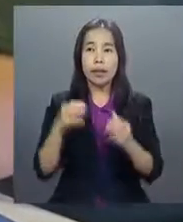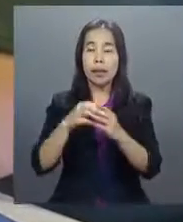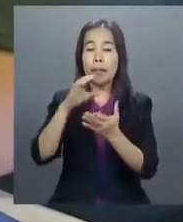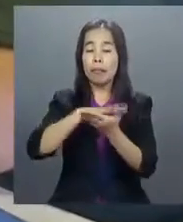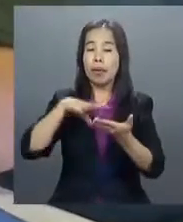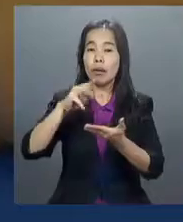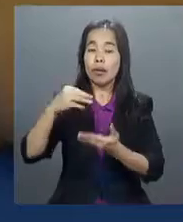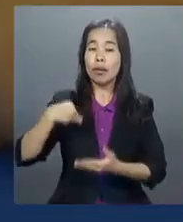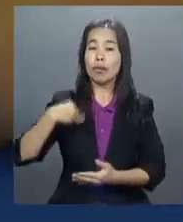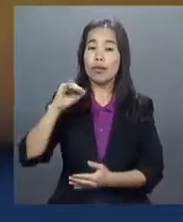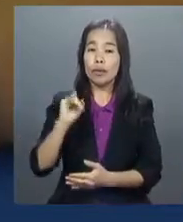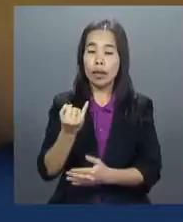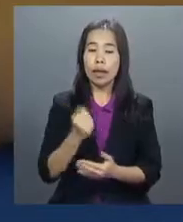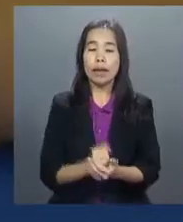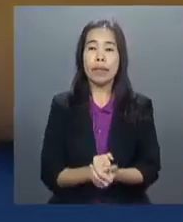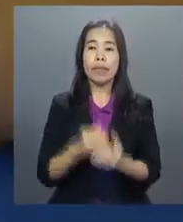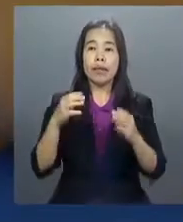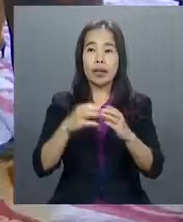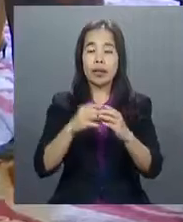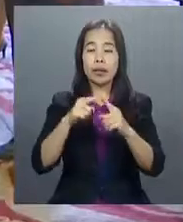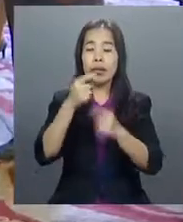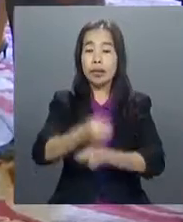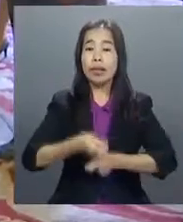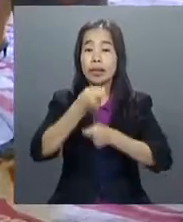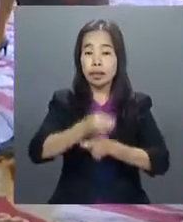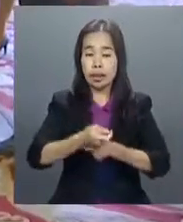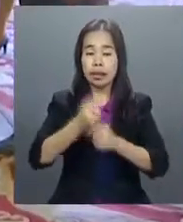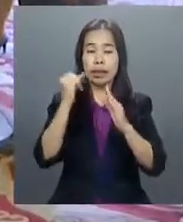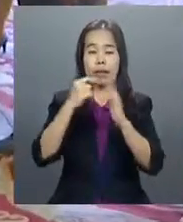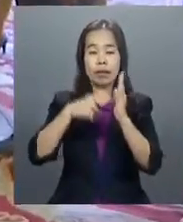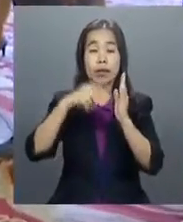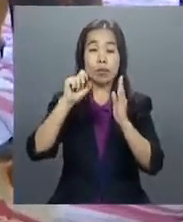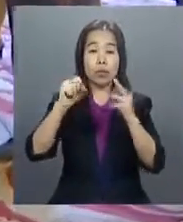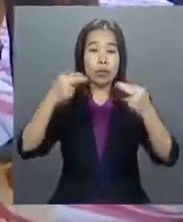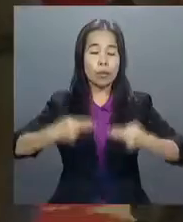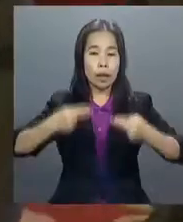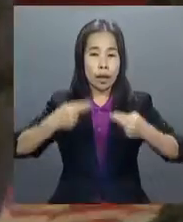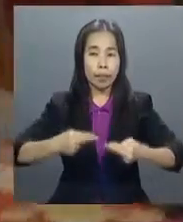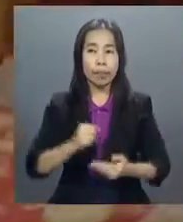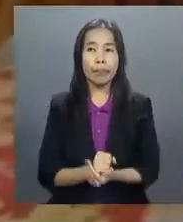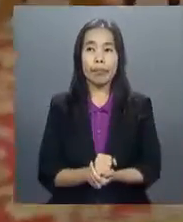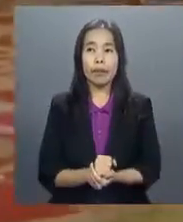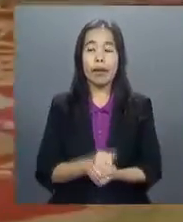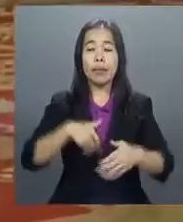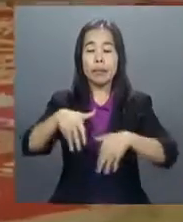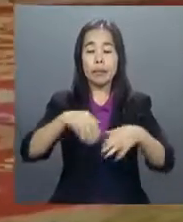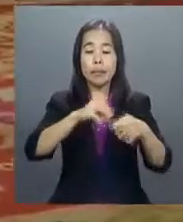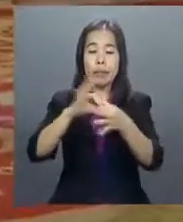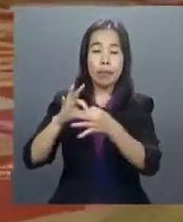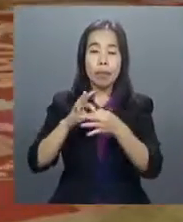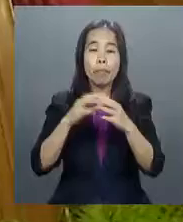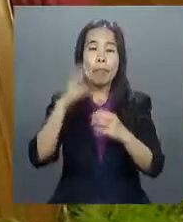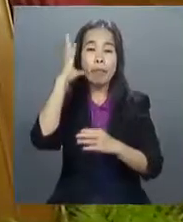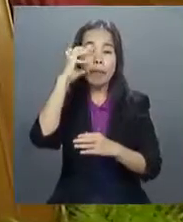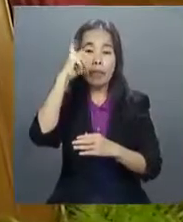ยาลัยคณะสำนักงานสภาเกษตรกรจังหวัดสมุทรสงครามเครือข่ายผู้ปกครองโรงเรียนนวมินทราชูทิศปรินเดช